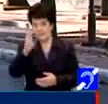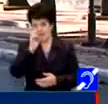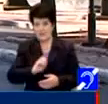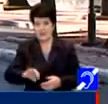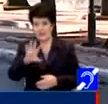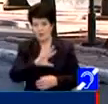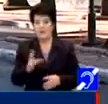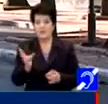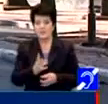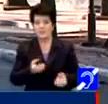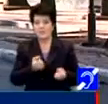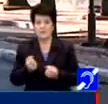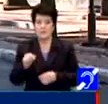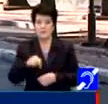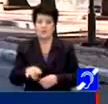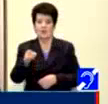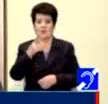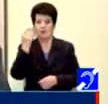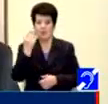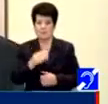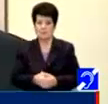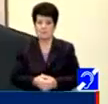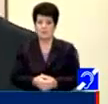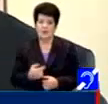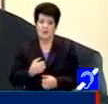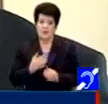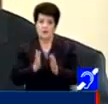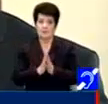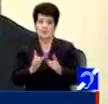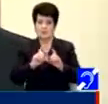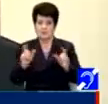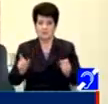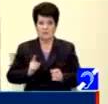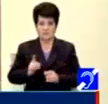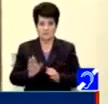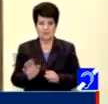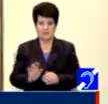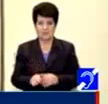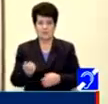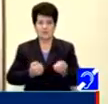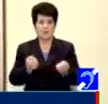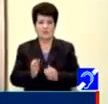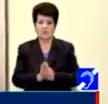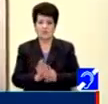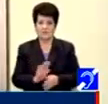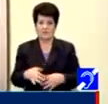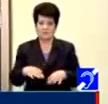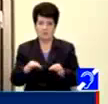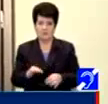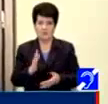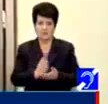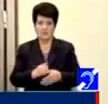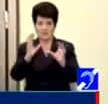și ar trebui menținută și în Republica Moldova. Nu eu am solicitat agenți de pază, nu eu am solicitat șoferi și mașini, este